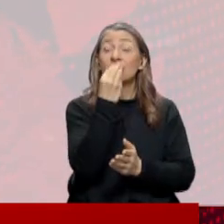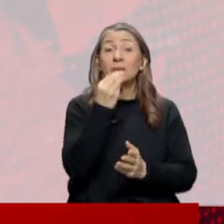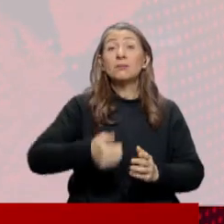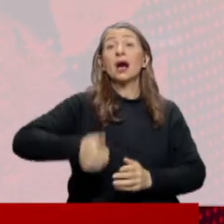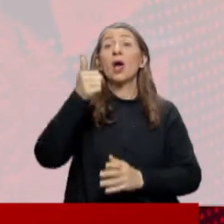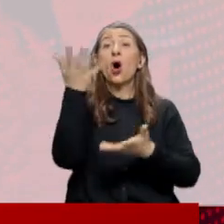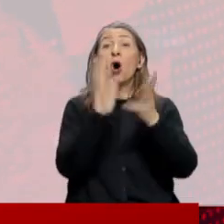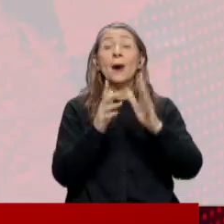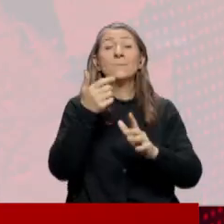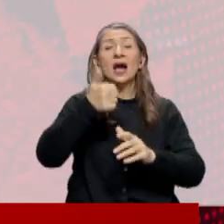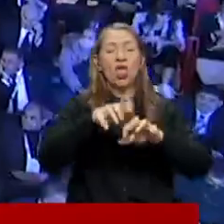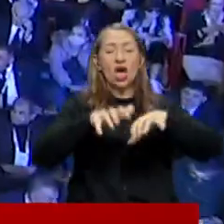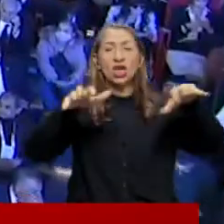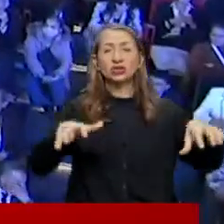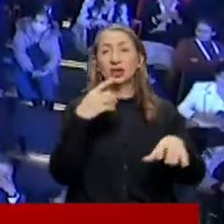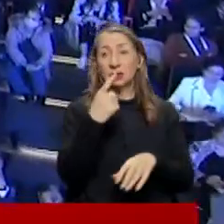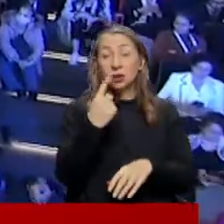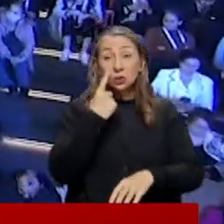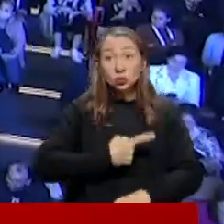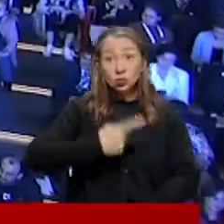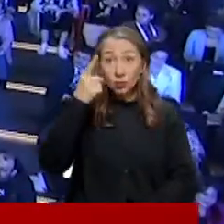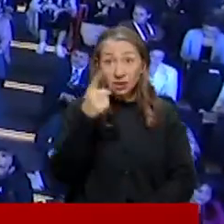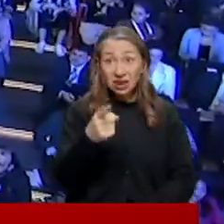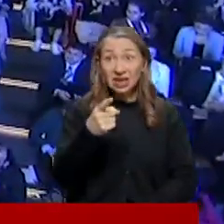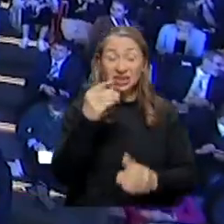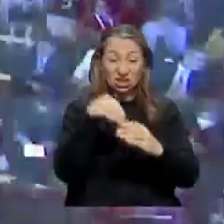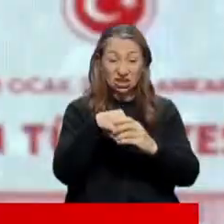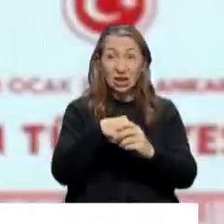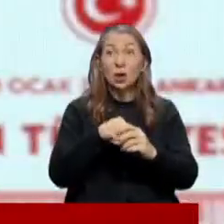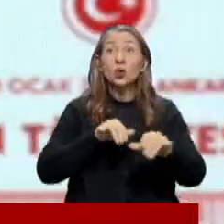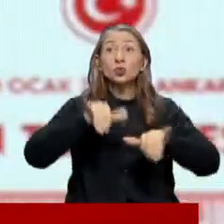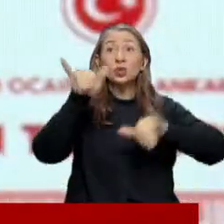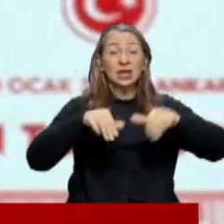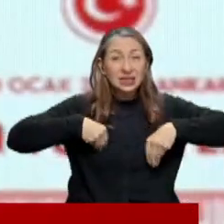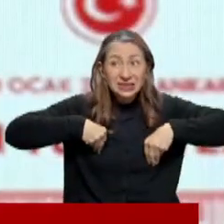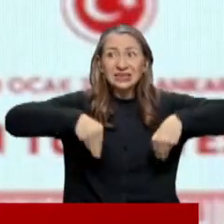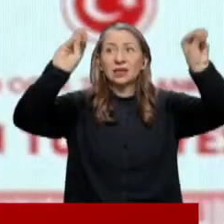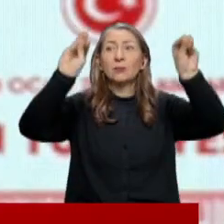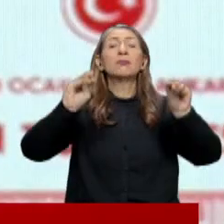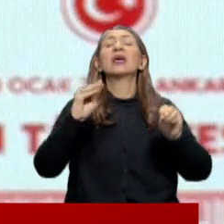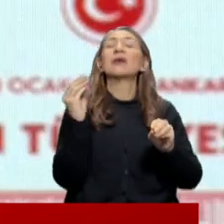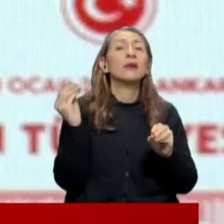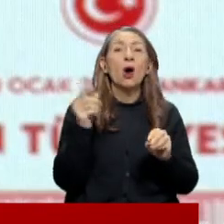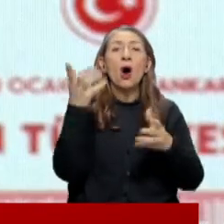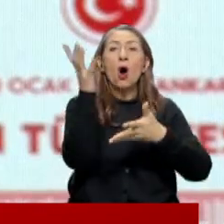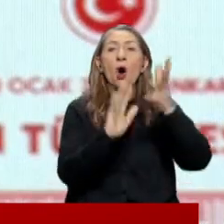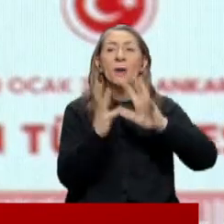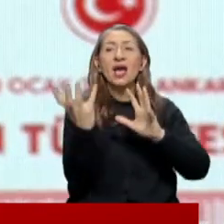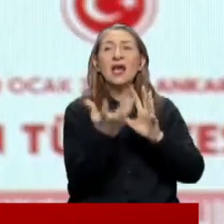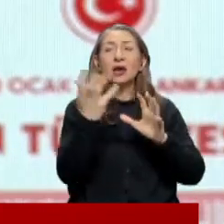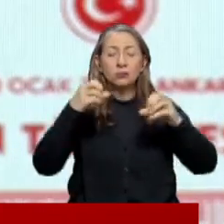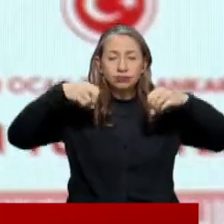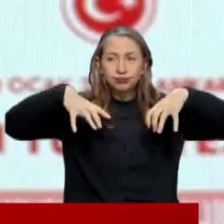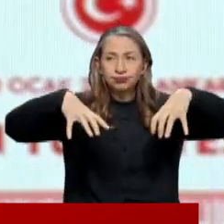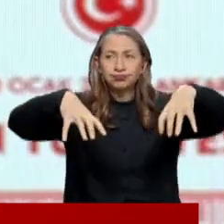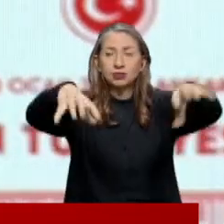olacak, Orman Bakanlığı ayrılacak dedi. Cumhurbaşkanlığı envanterindeki uçakları satıp yerine orman yangını